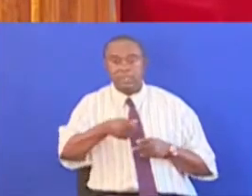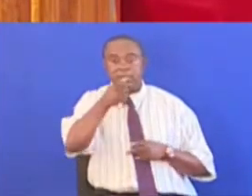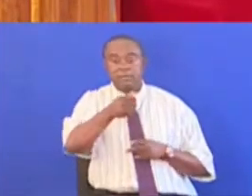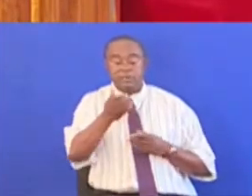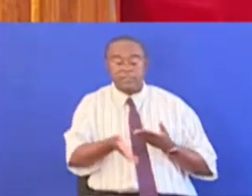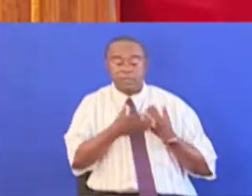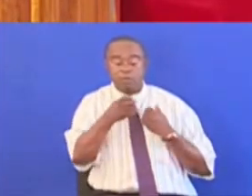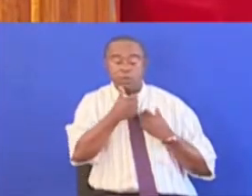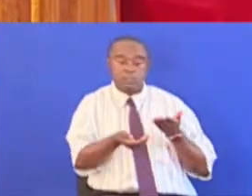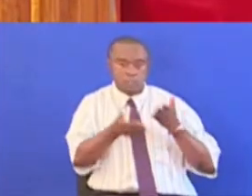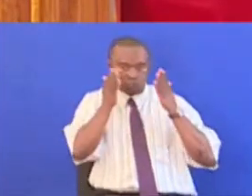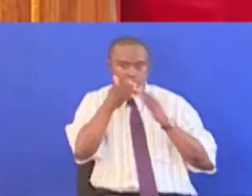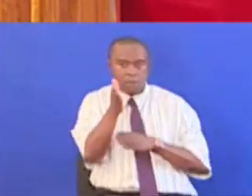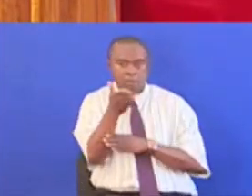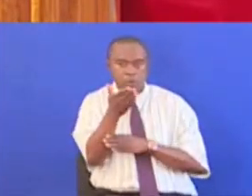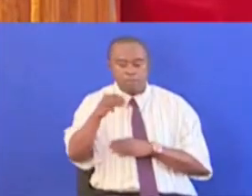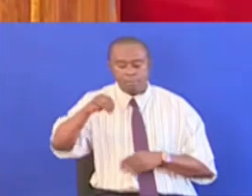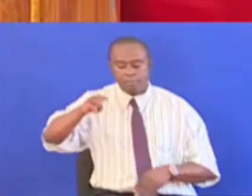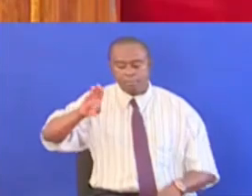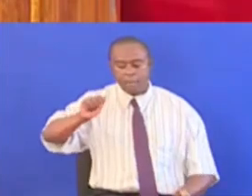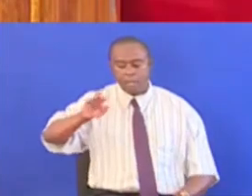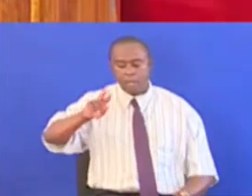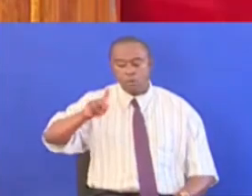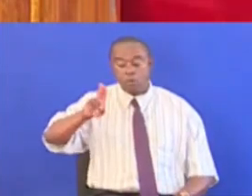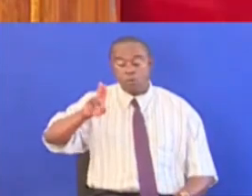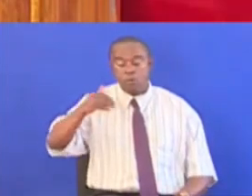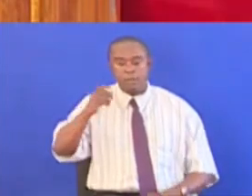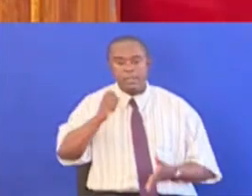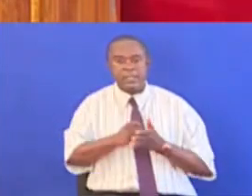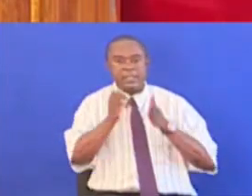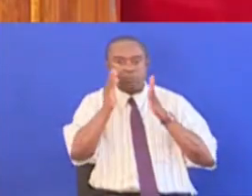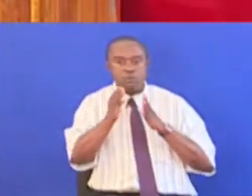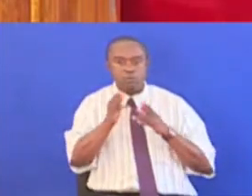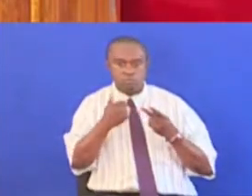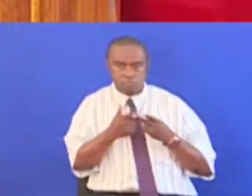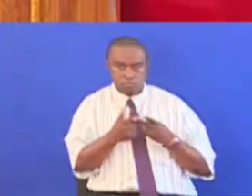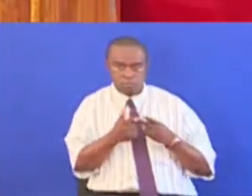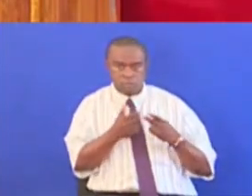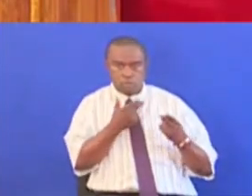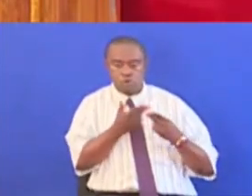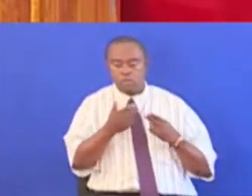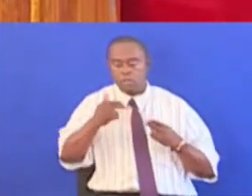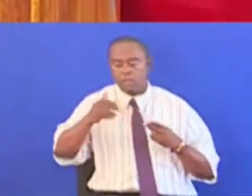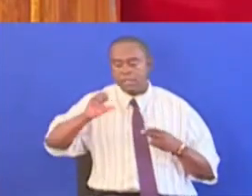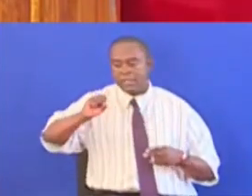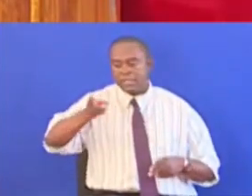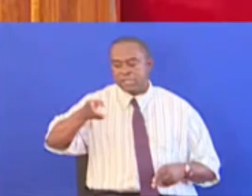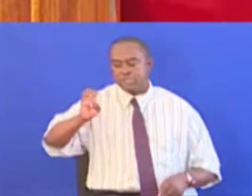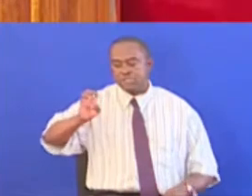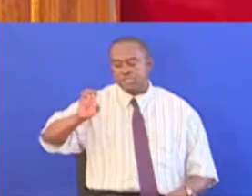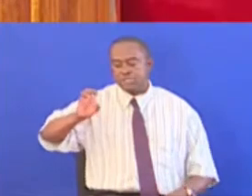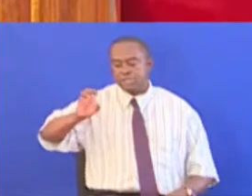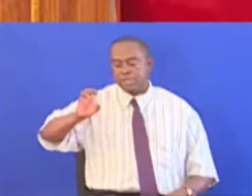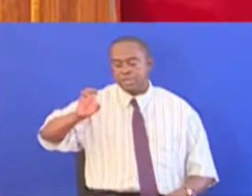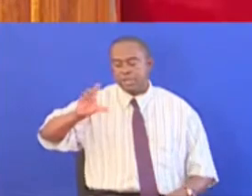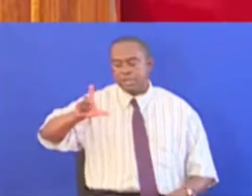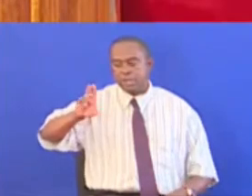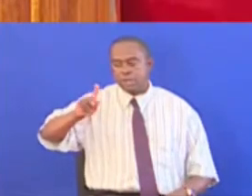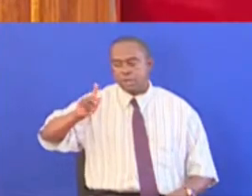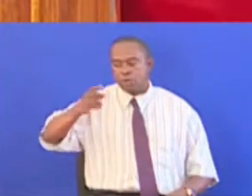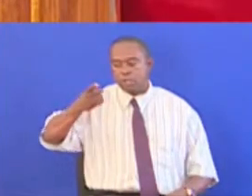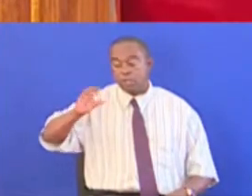naibu waziri Mheshimiwa Balozi Mbaruk Nasoro Mbaruk, Katibu Mkuu Balozi Dr. Samuel William Sherukindo, Naibu Katibu Mkuu Balozi Fatma